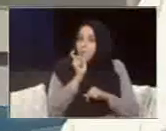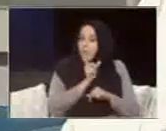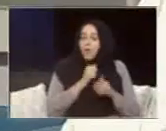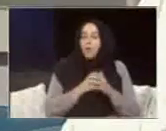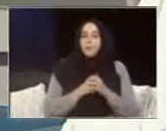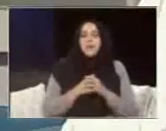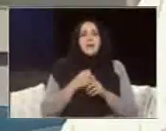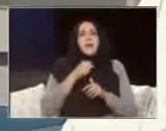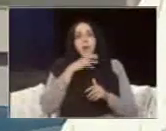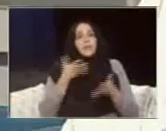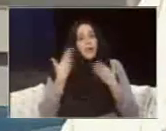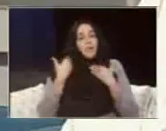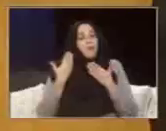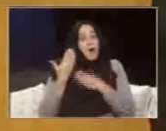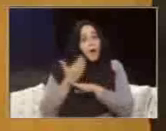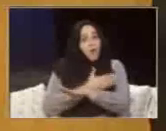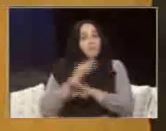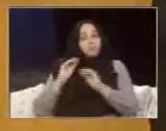يعلمه أشياء.